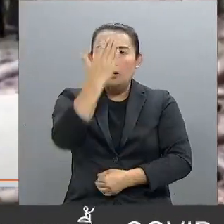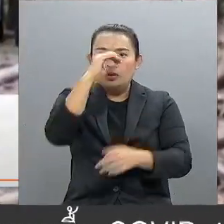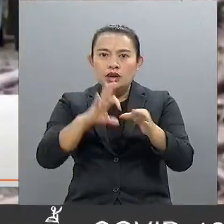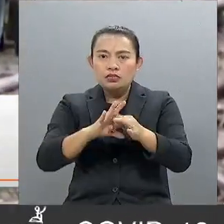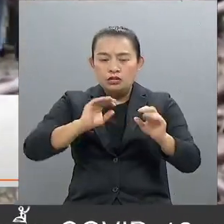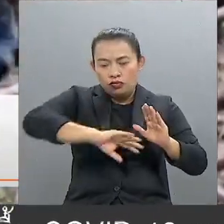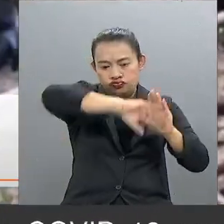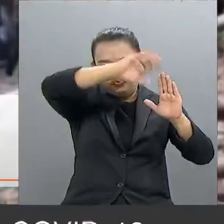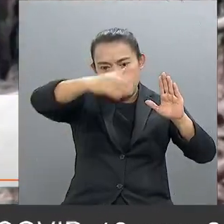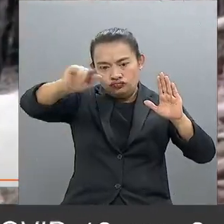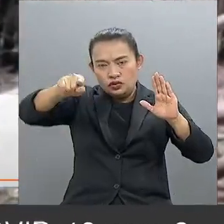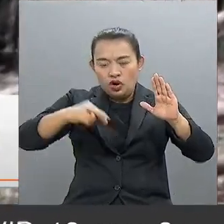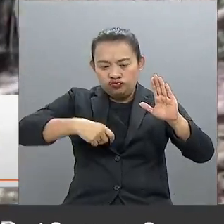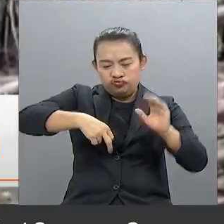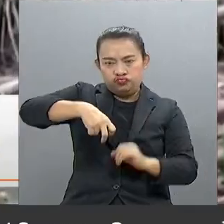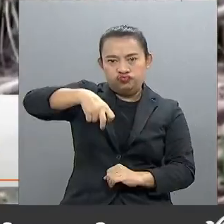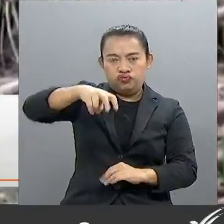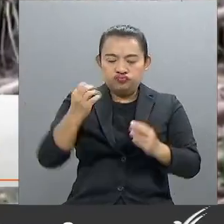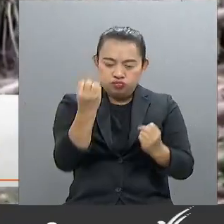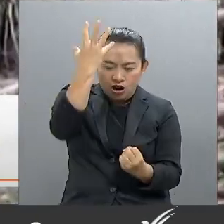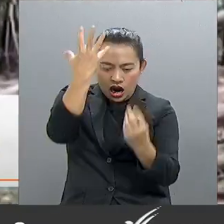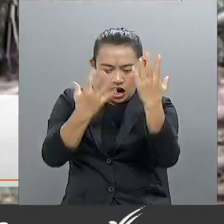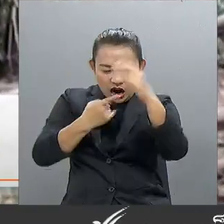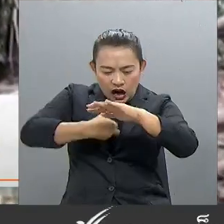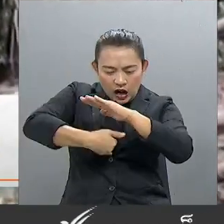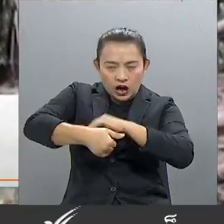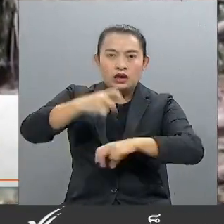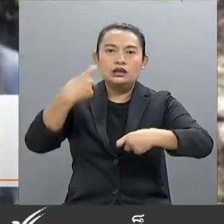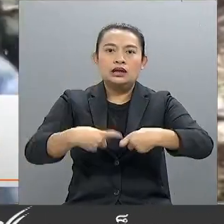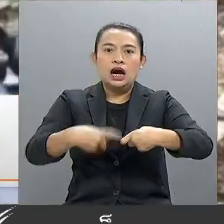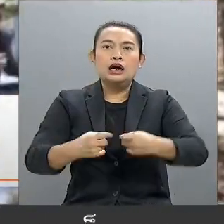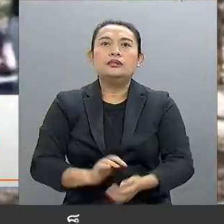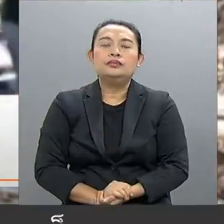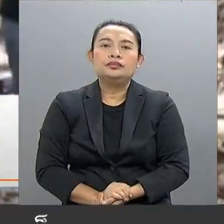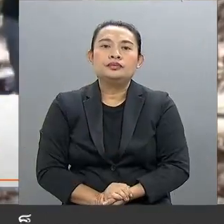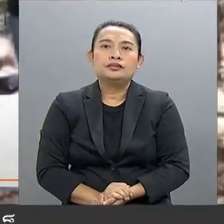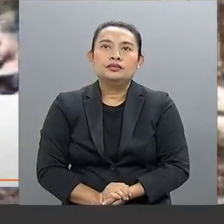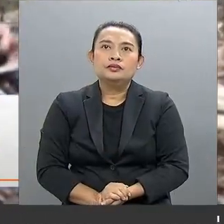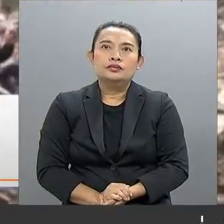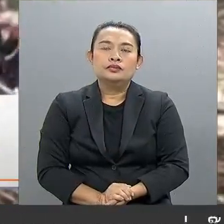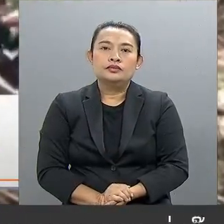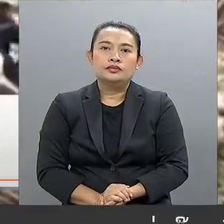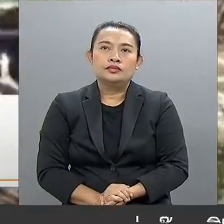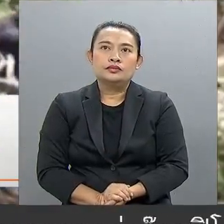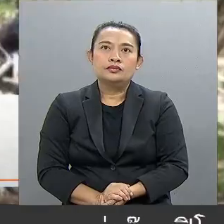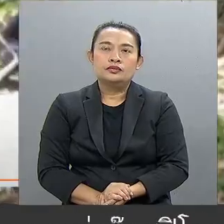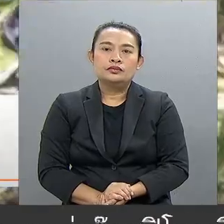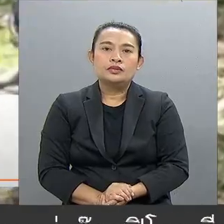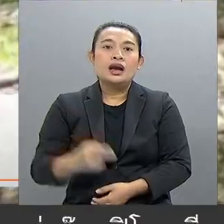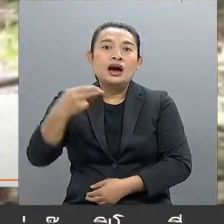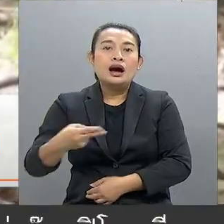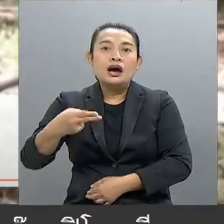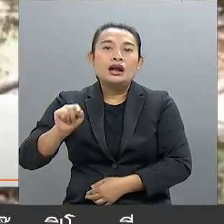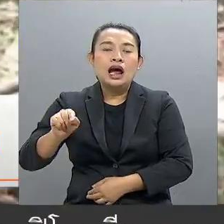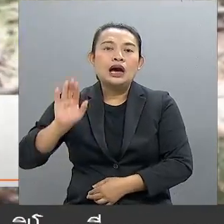ารกเดินเท้าเข้าไปก็ยากลำบากนะคะนายนพรุตแปลงป้อมีศักดิ์เป็นหลานชายของนายบุญมีก็บ